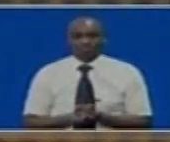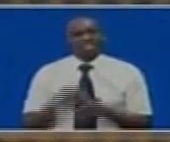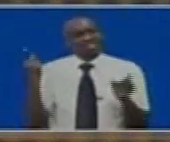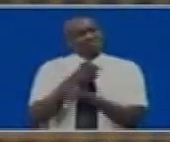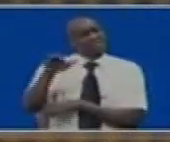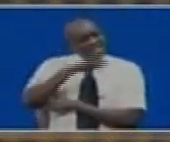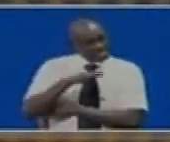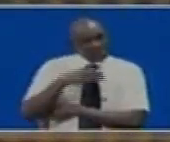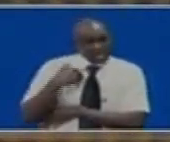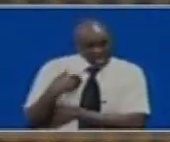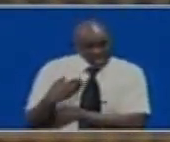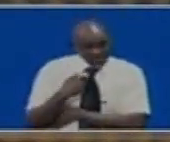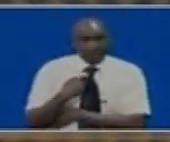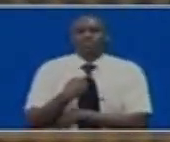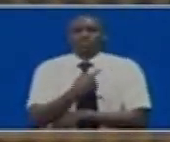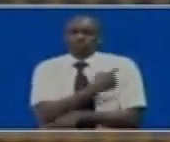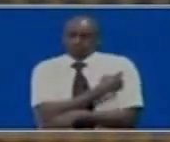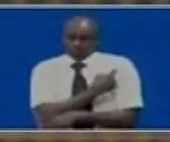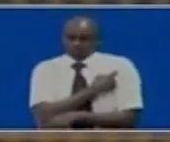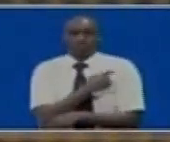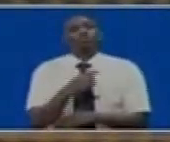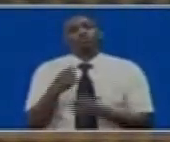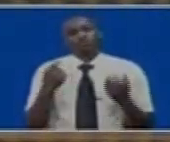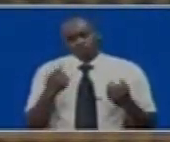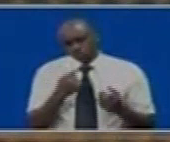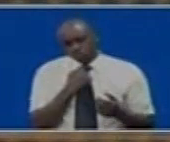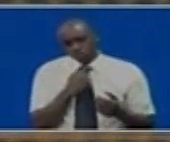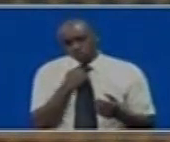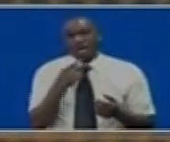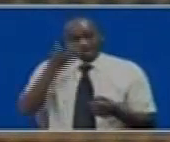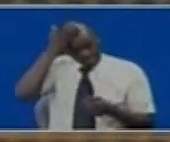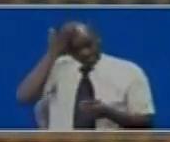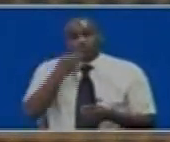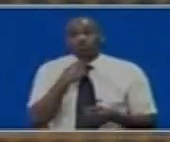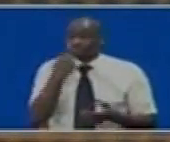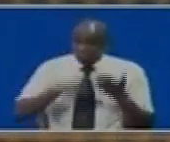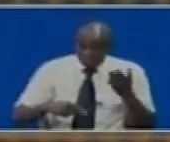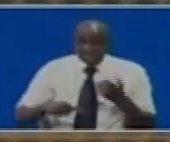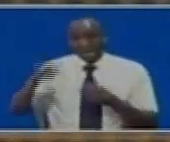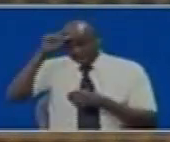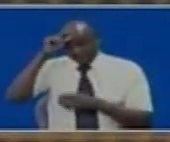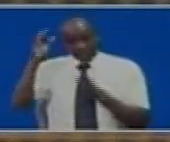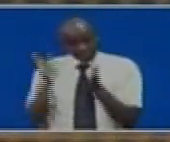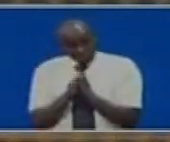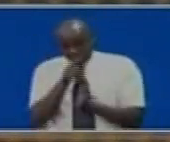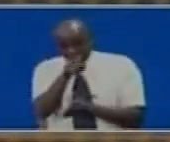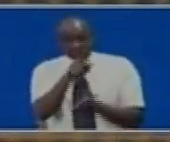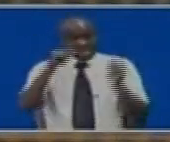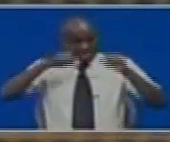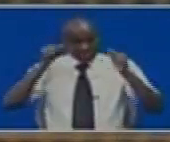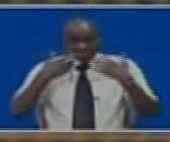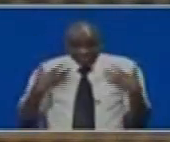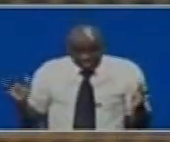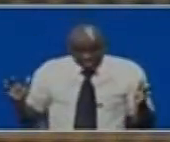Kwingineko, baraza kuu la chama cha wauguzi limepuuzilia mbali mkataba ulioafikiwa kati ya serikali na mwenyekiti wa chama cha wauguzi pamoja na